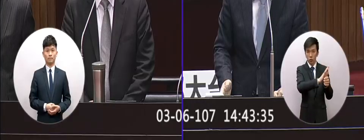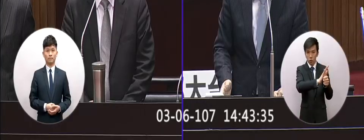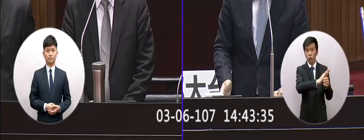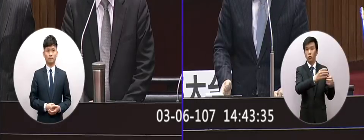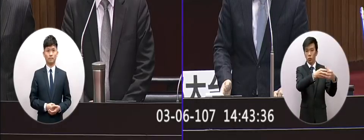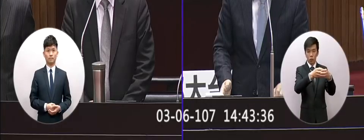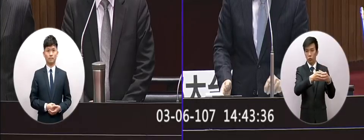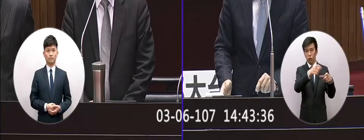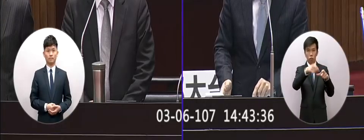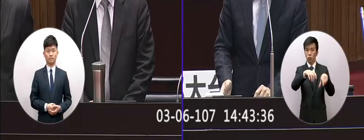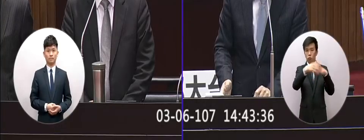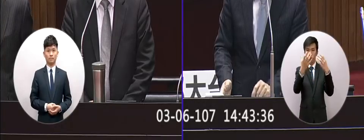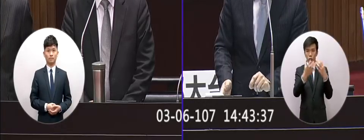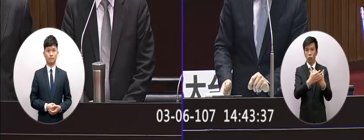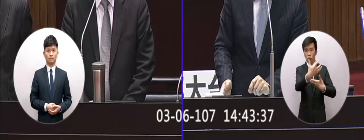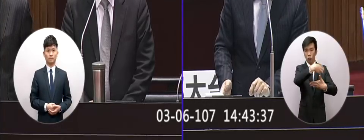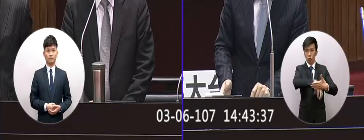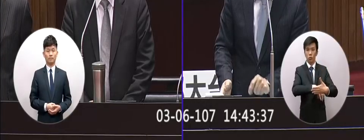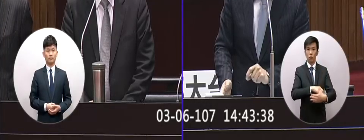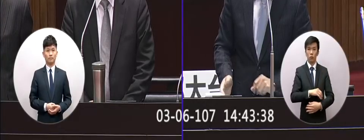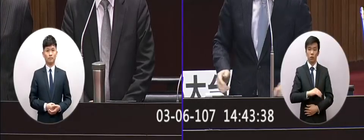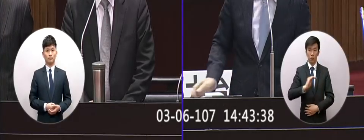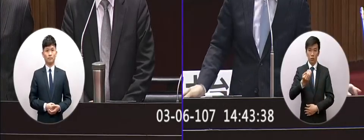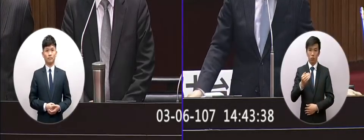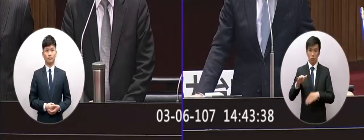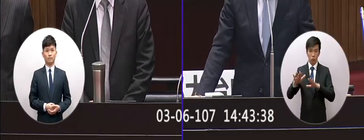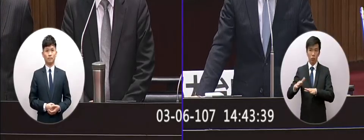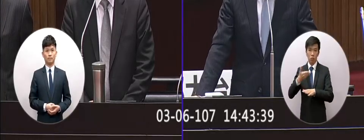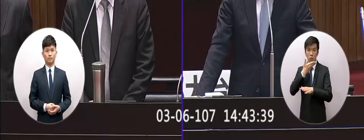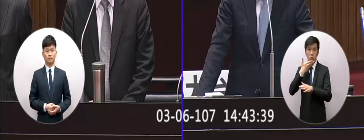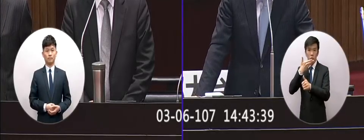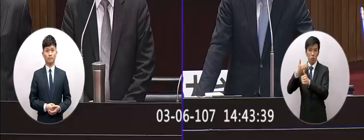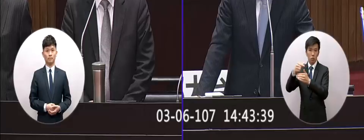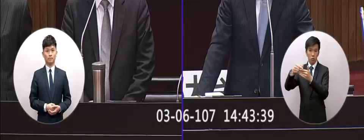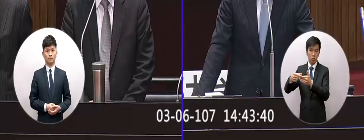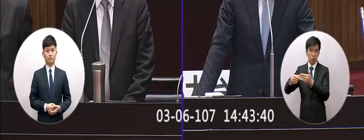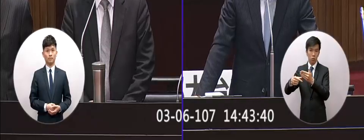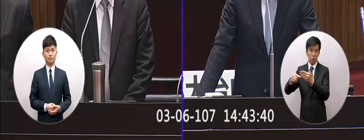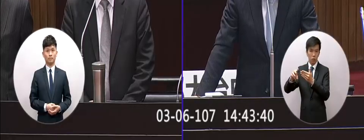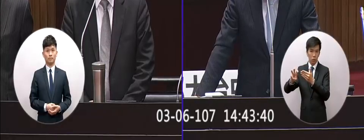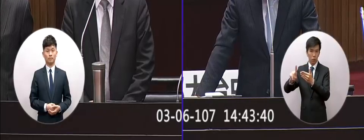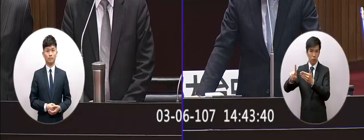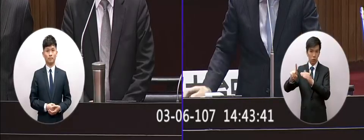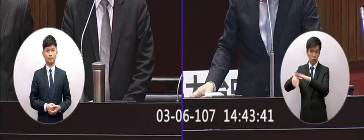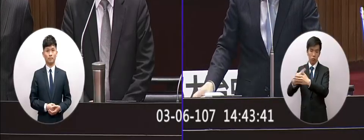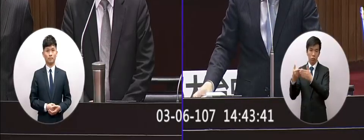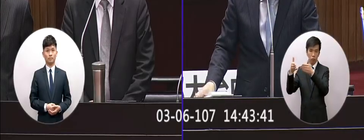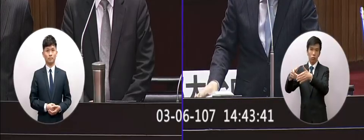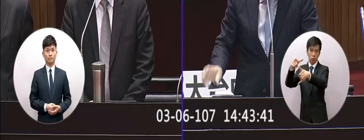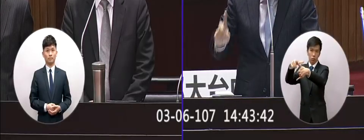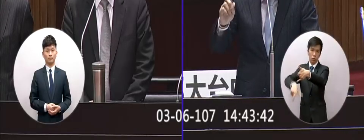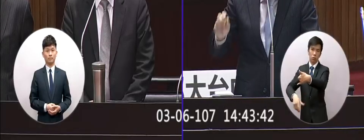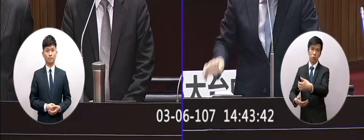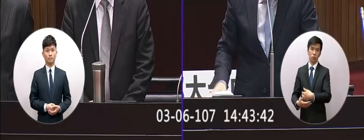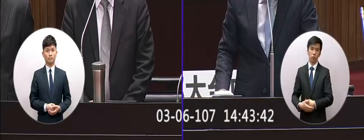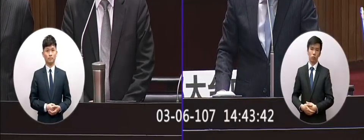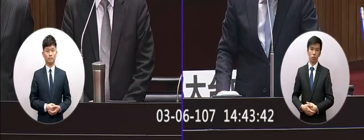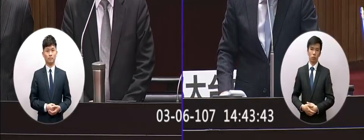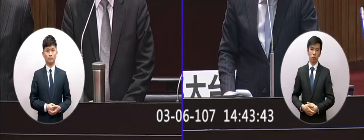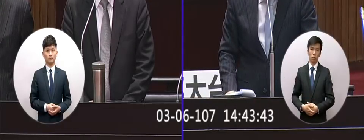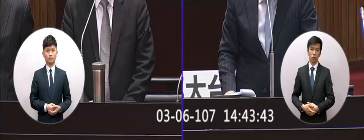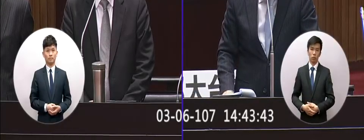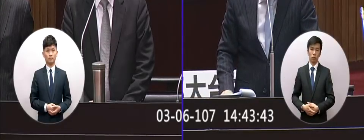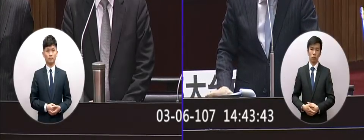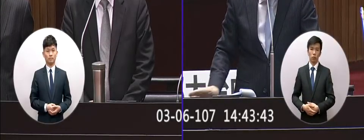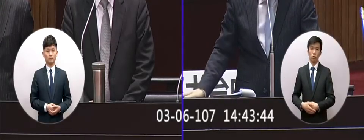体，他现在给你的是个人，对不对？所以呢，我们的陆委会第一